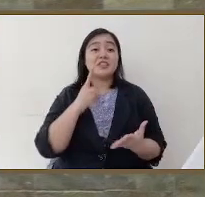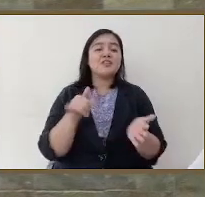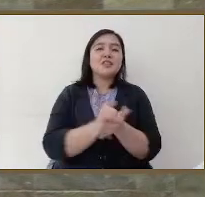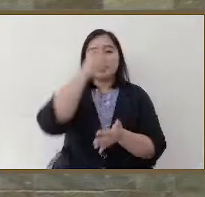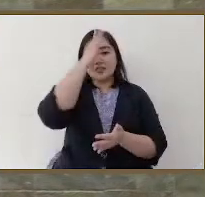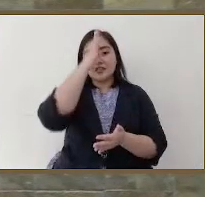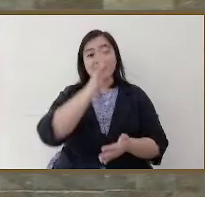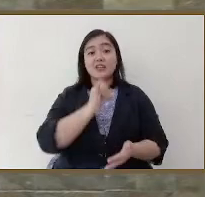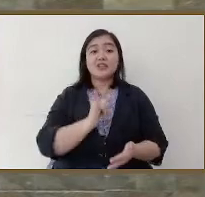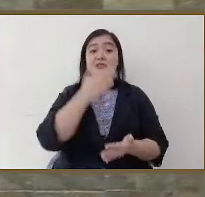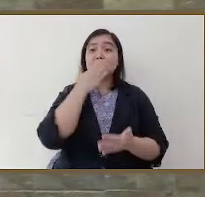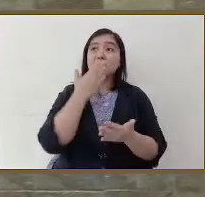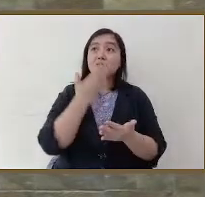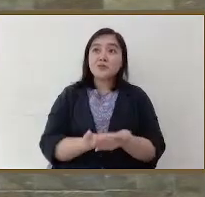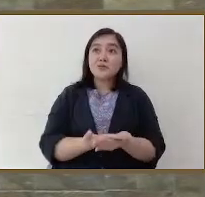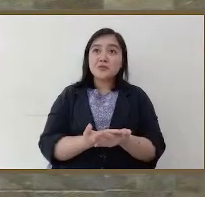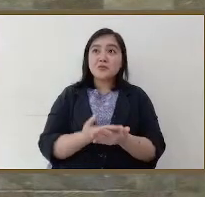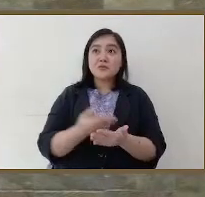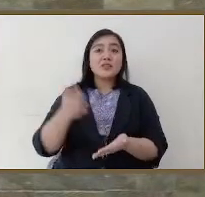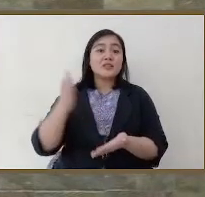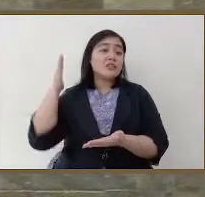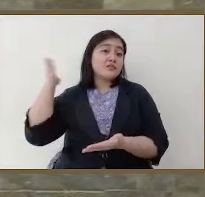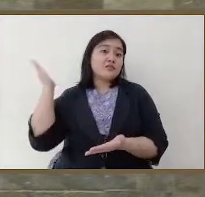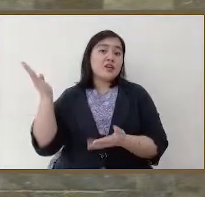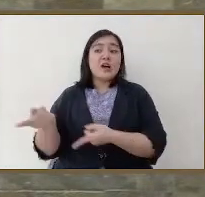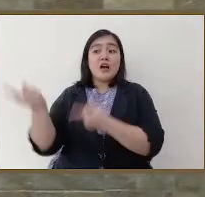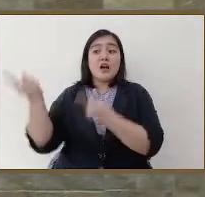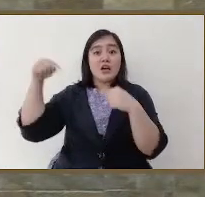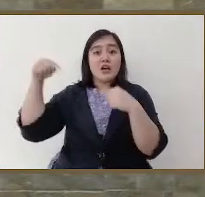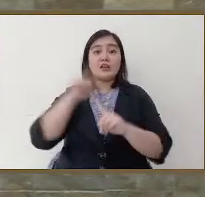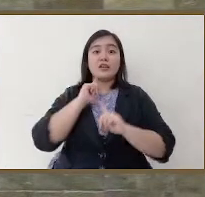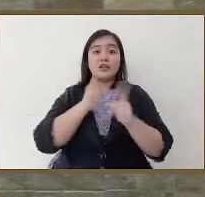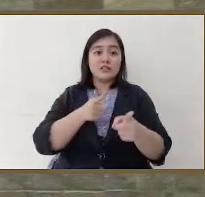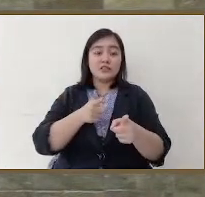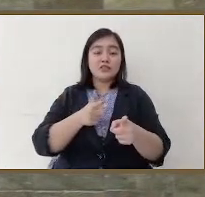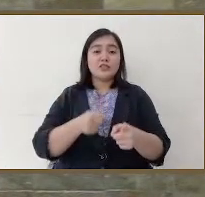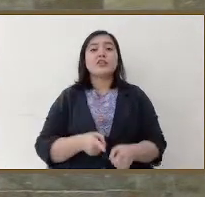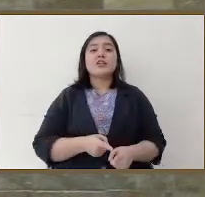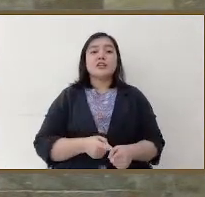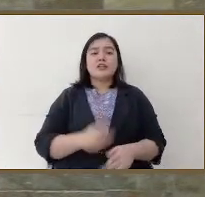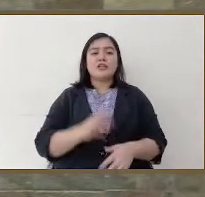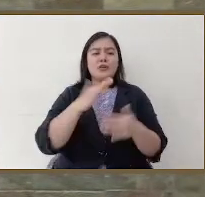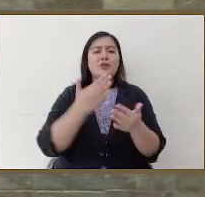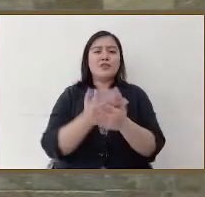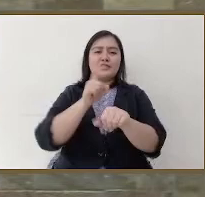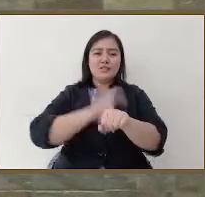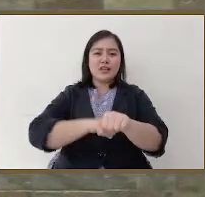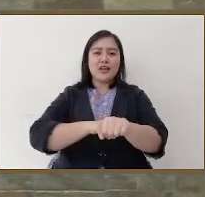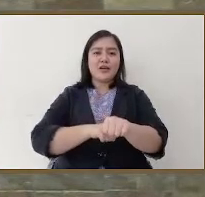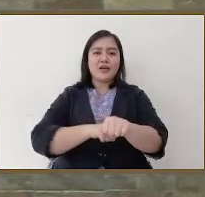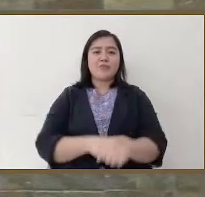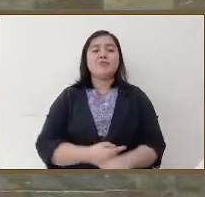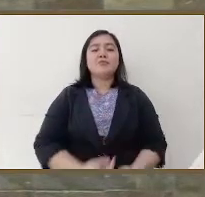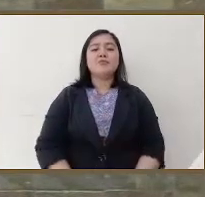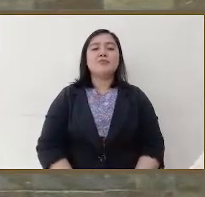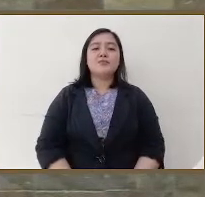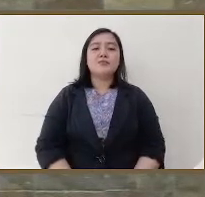all the time. Yeah, all the time. And all the time God is great. Amen. Yeah.